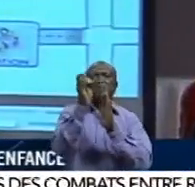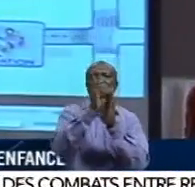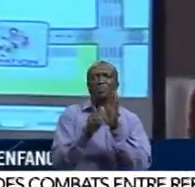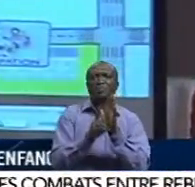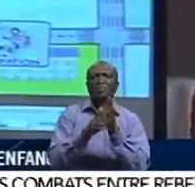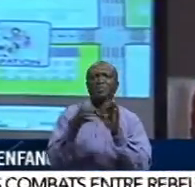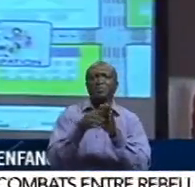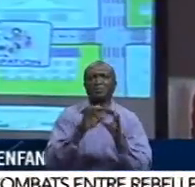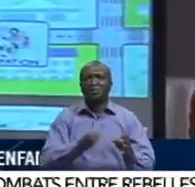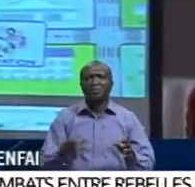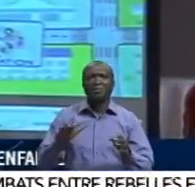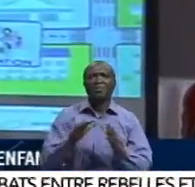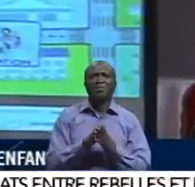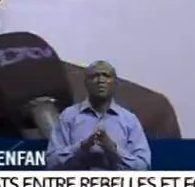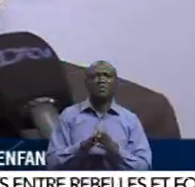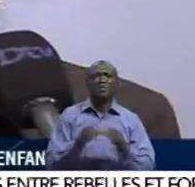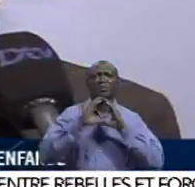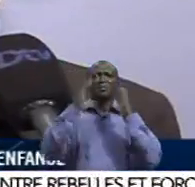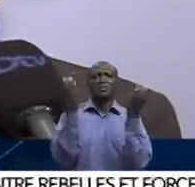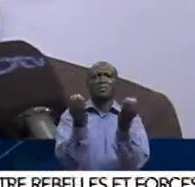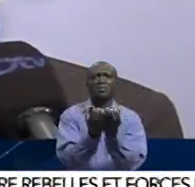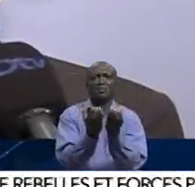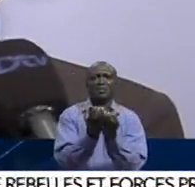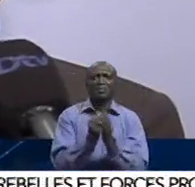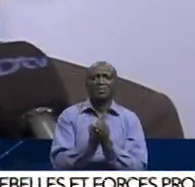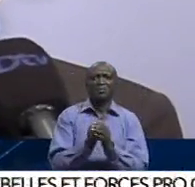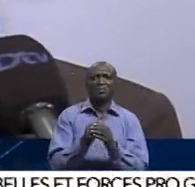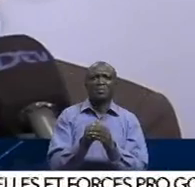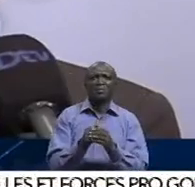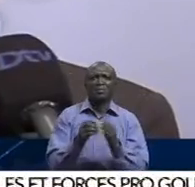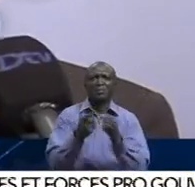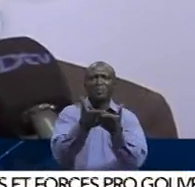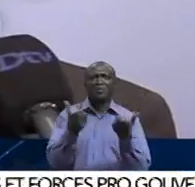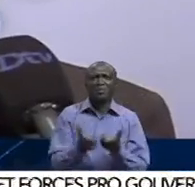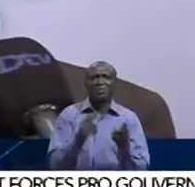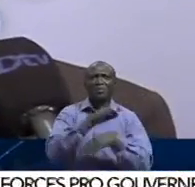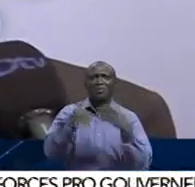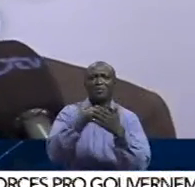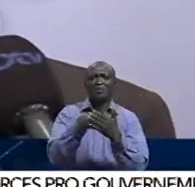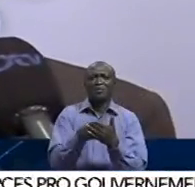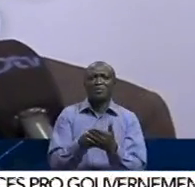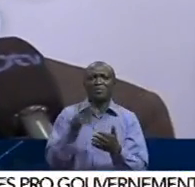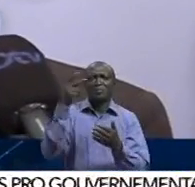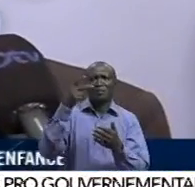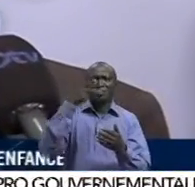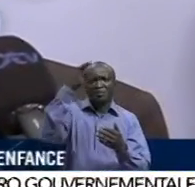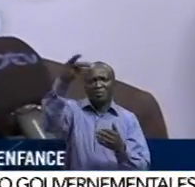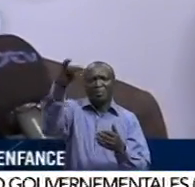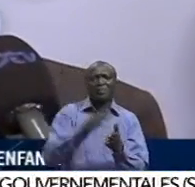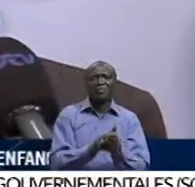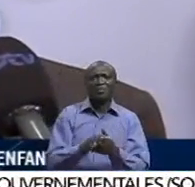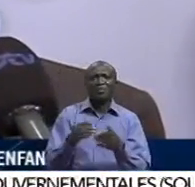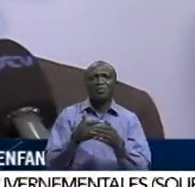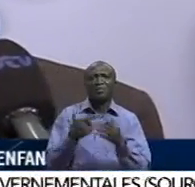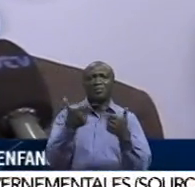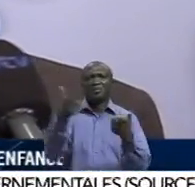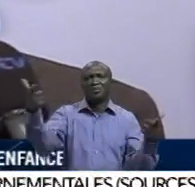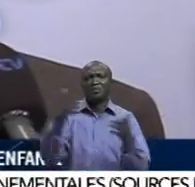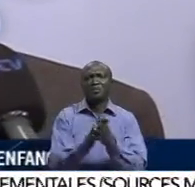l'enfant les collectifs local aujourd'hui pu dans leur budget prévoir des lignes budgétaires